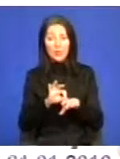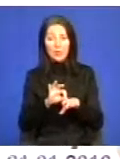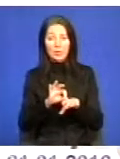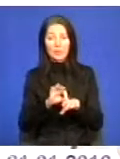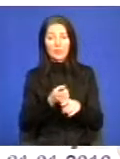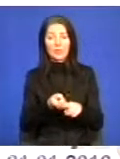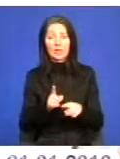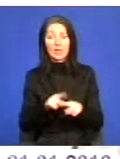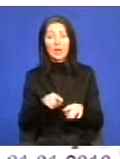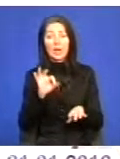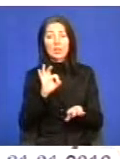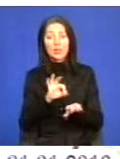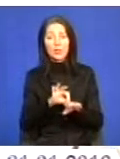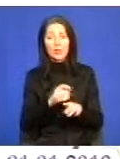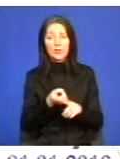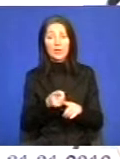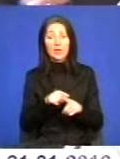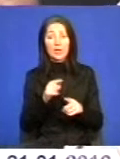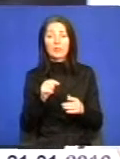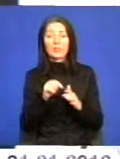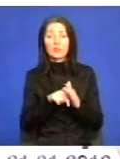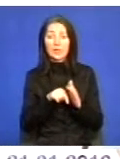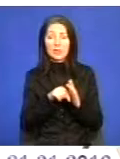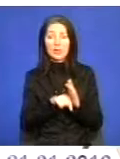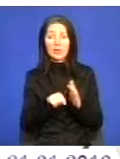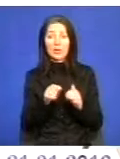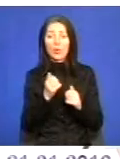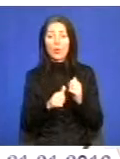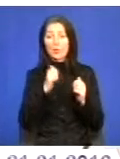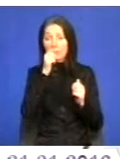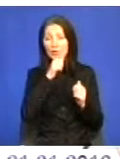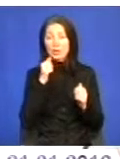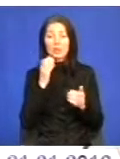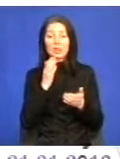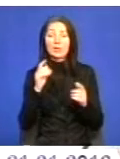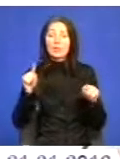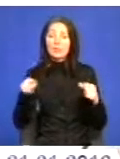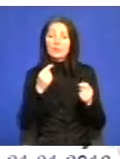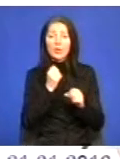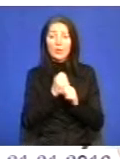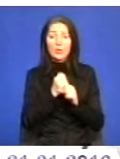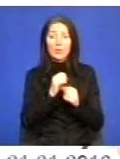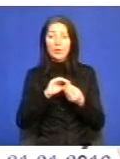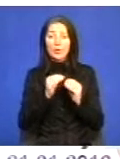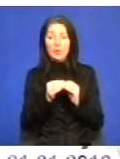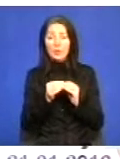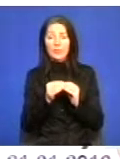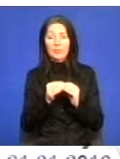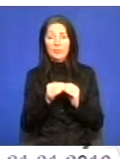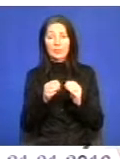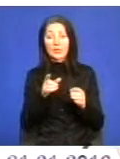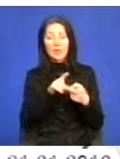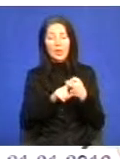Це захворювання, яке, в принципі, щорічно створює проблеми, але епідемії